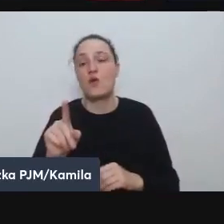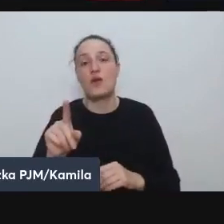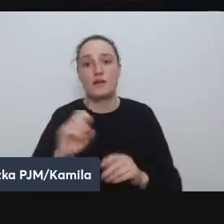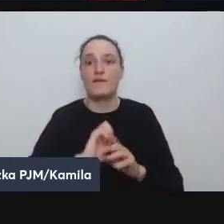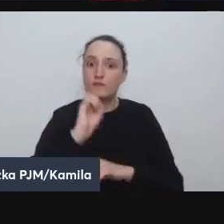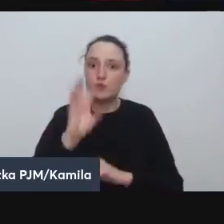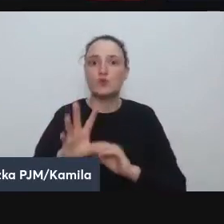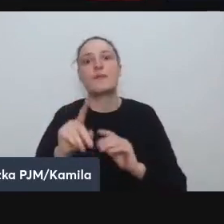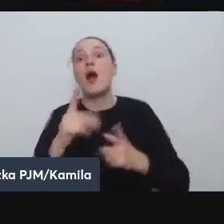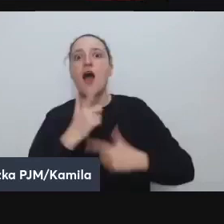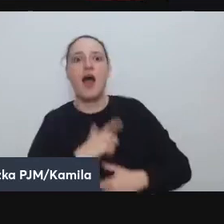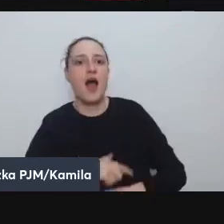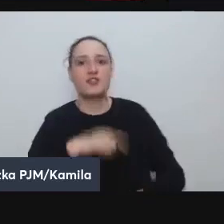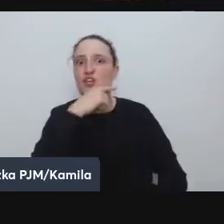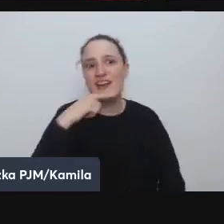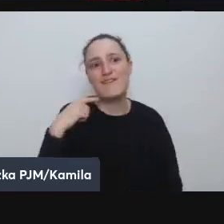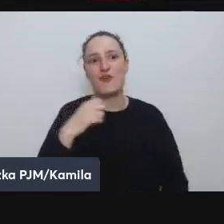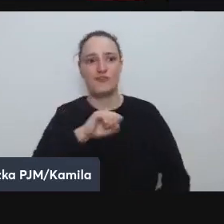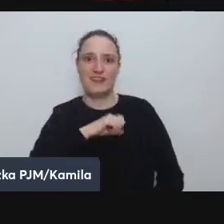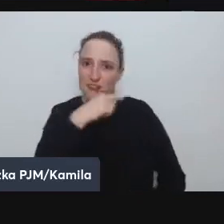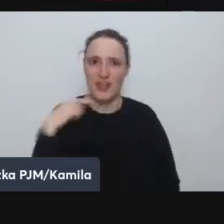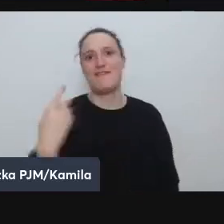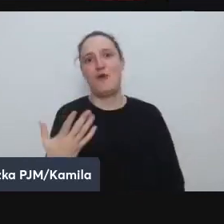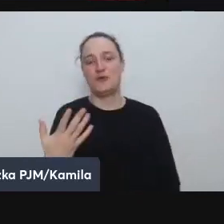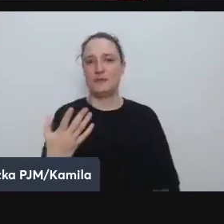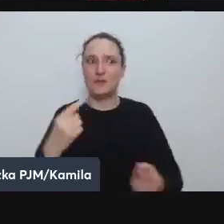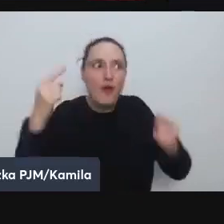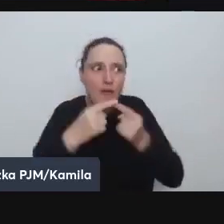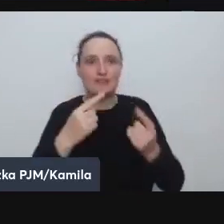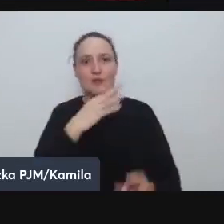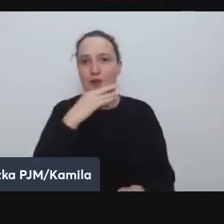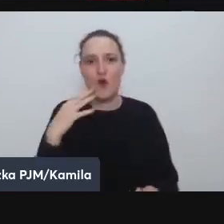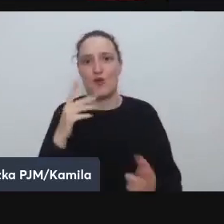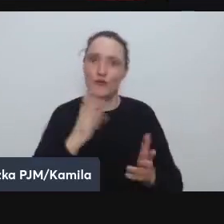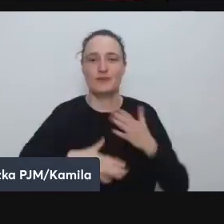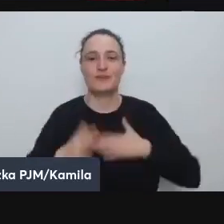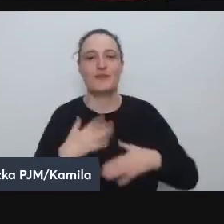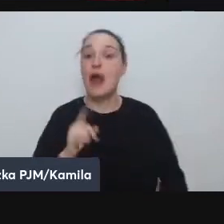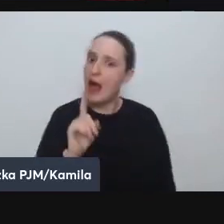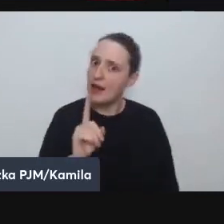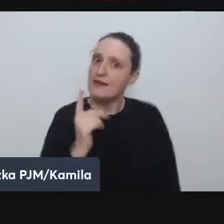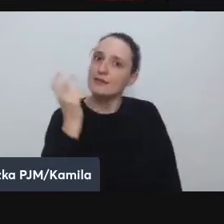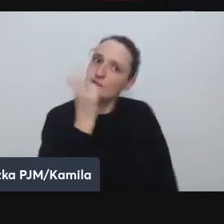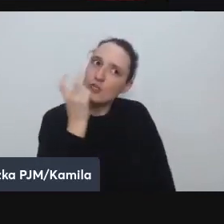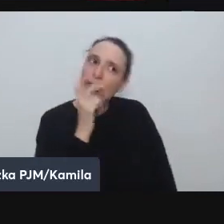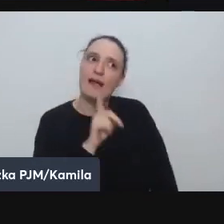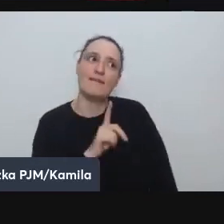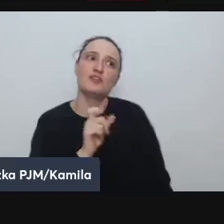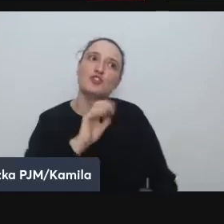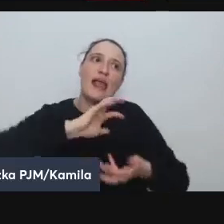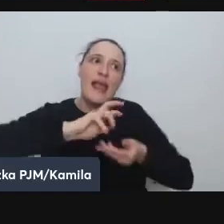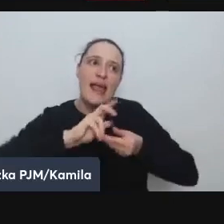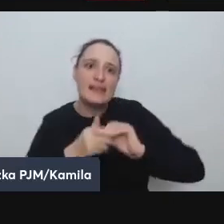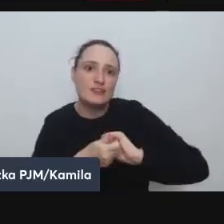o, czerwone, jak dobrze, że czerwone, więc już to cieszy, ale właśnie wiesz, zafrapowałaś mnie tym, że mogłabym tutaj